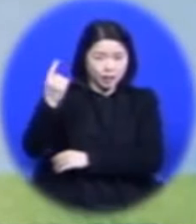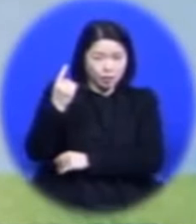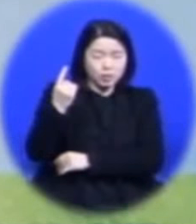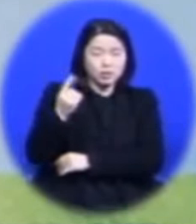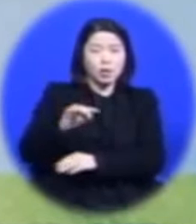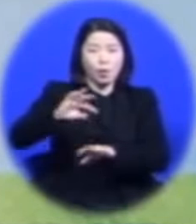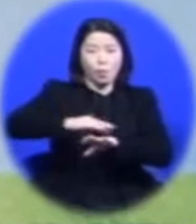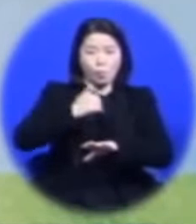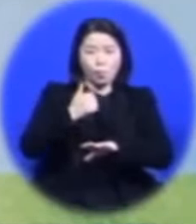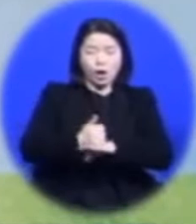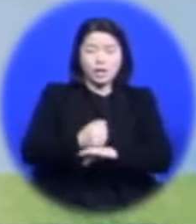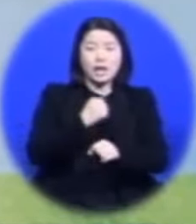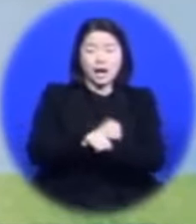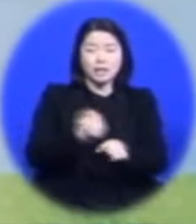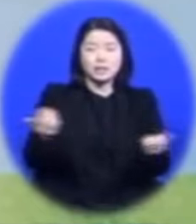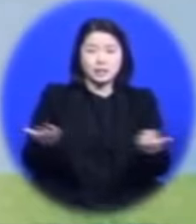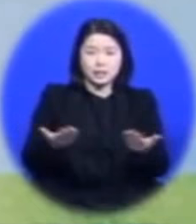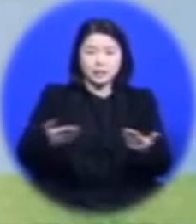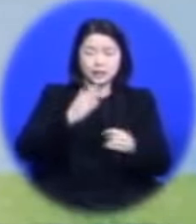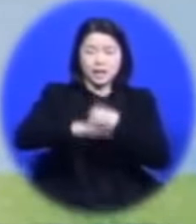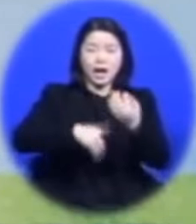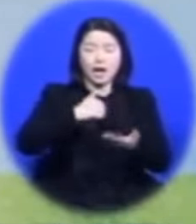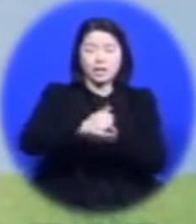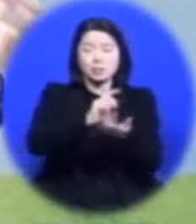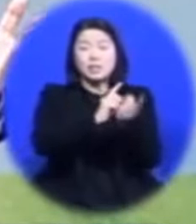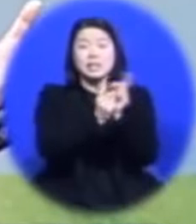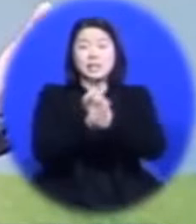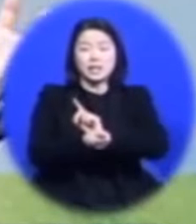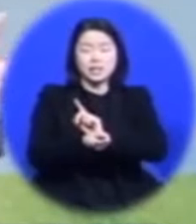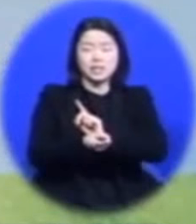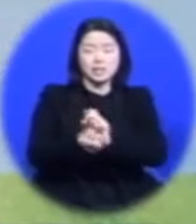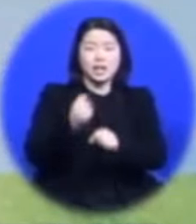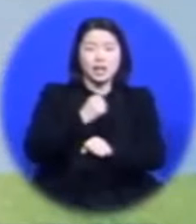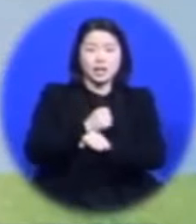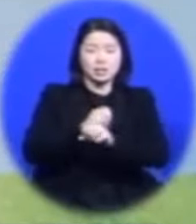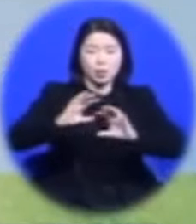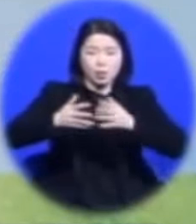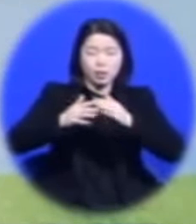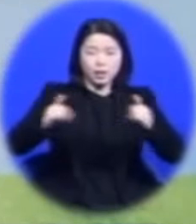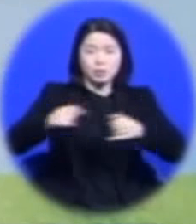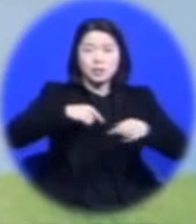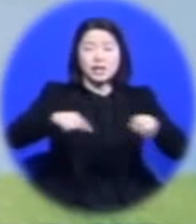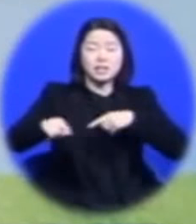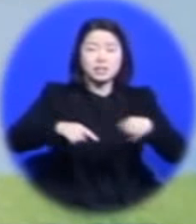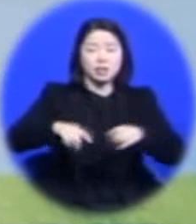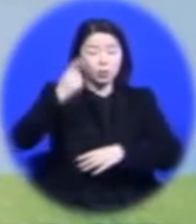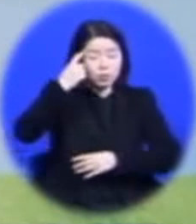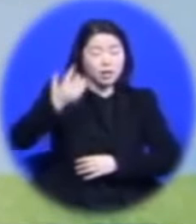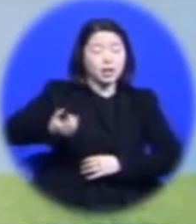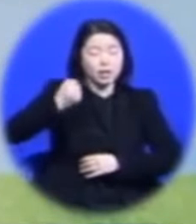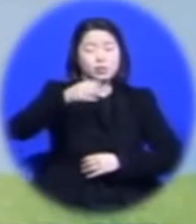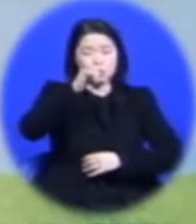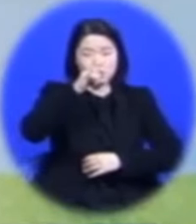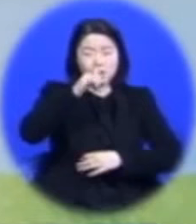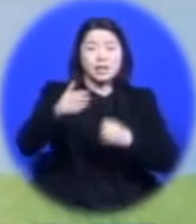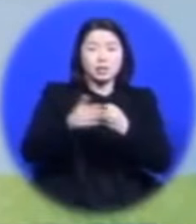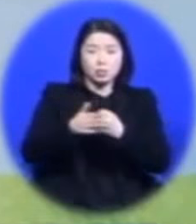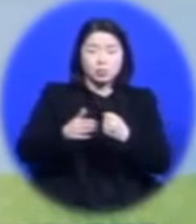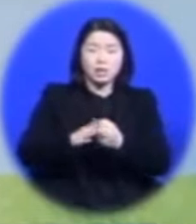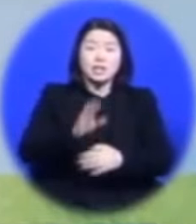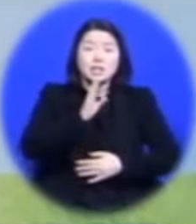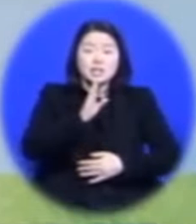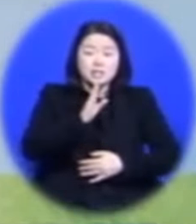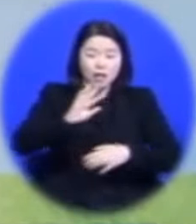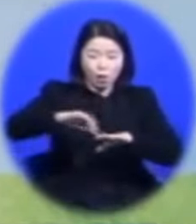왕이 하는 일은 하나님을 대신해서 백성들을 다스리는 것이라고 생각했습니다 그런데 실제로